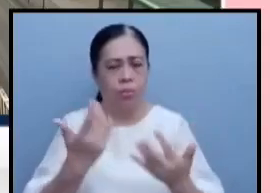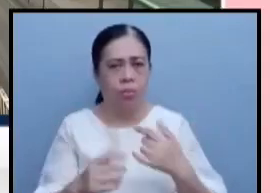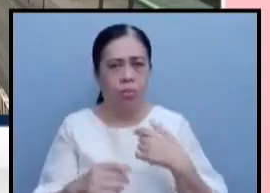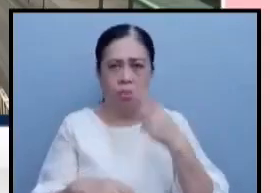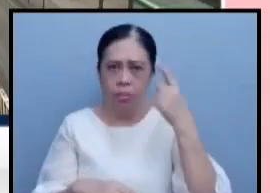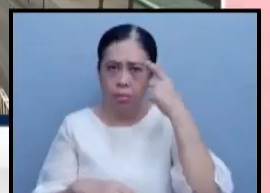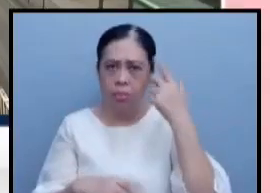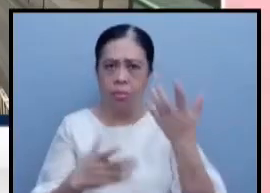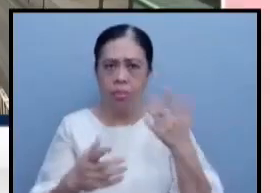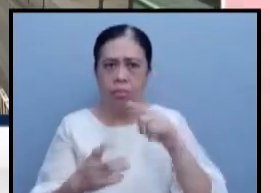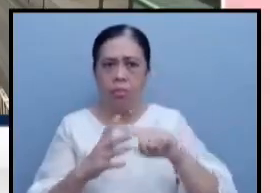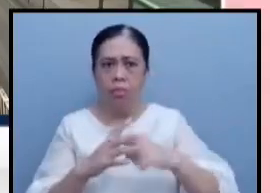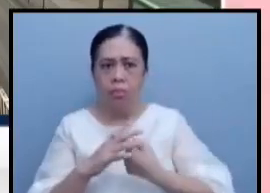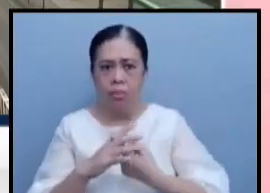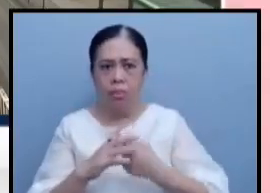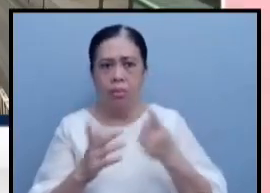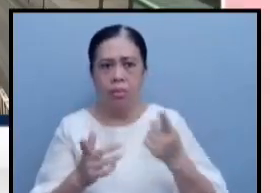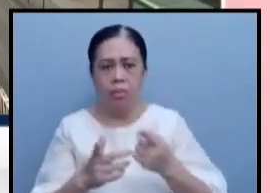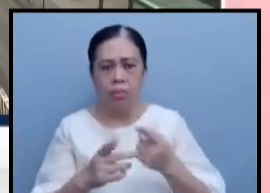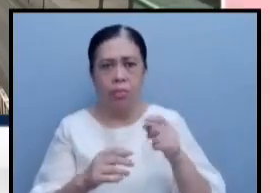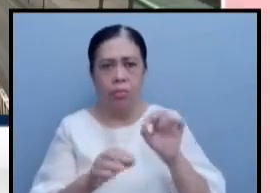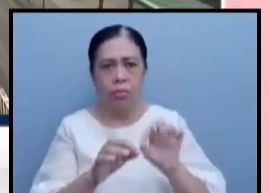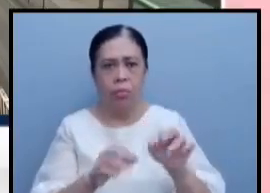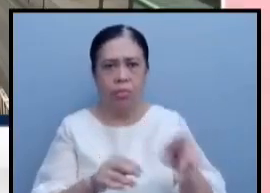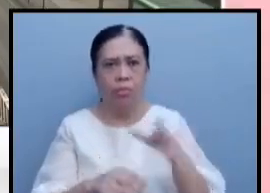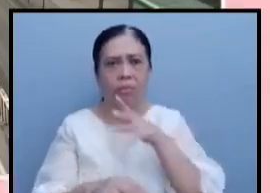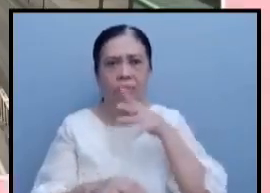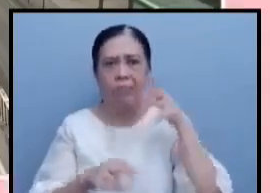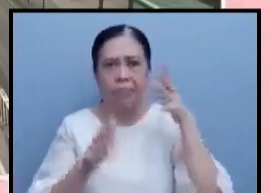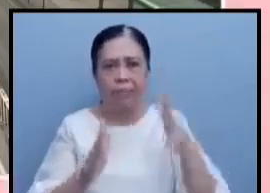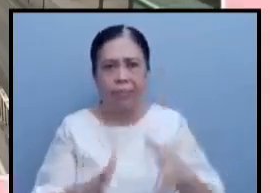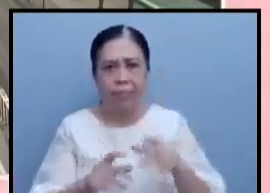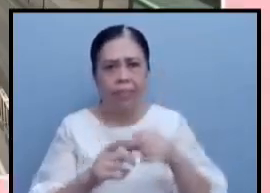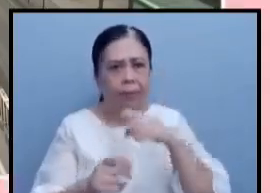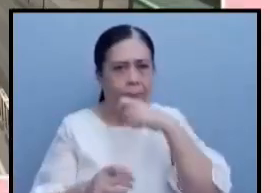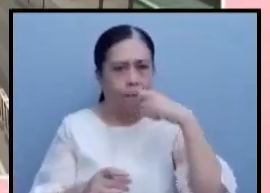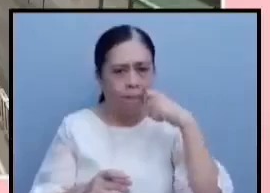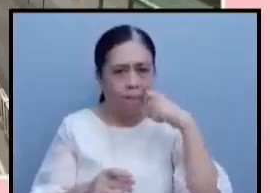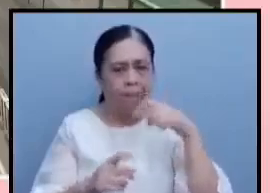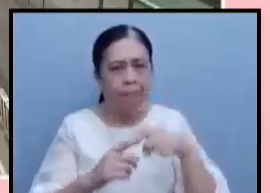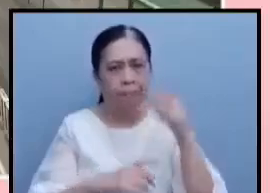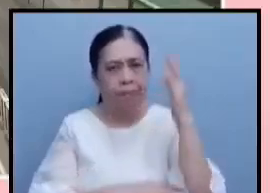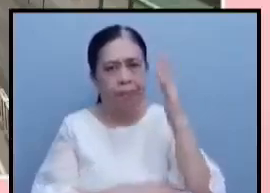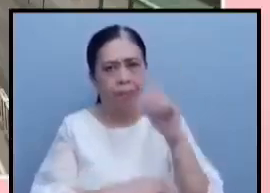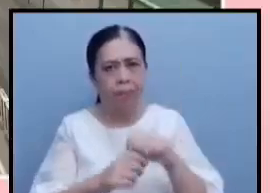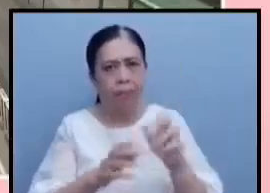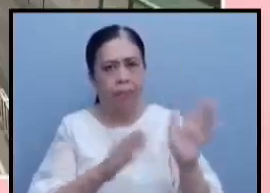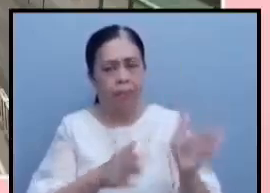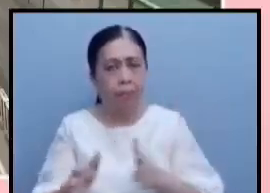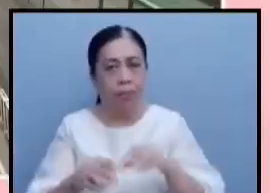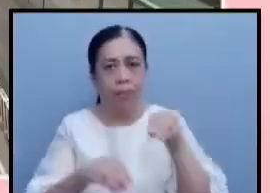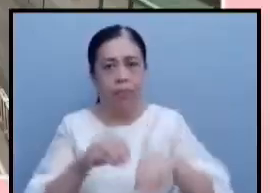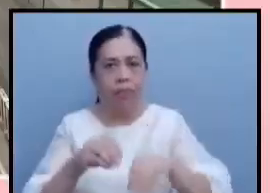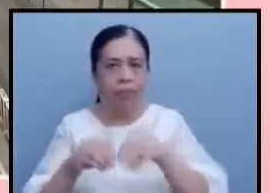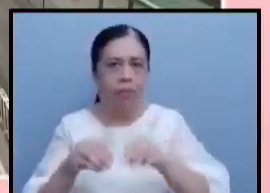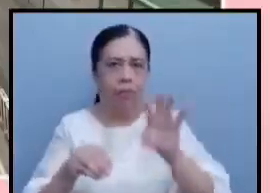na nagsimula ang apoy sa pagsunog ng mga magsasaka sa mga tuyong dahon o kahoy para pagandaan ang pagtatanim sa kanilang bukirin.